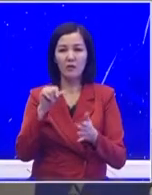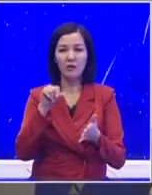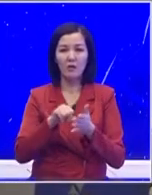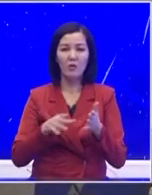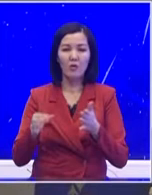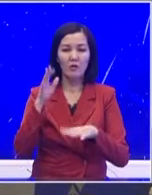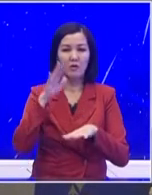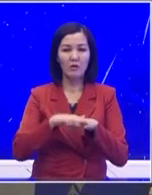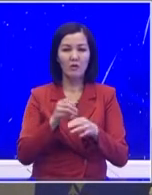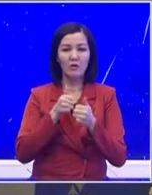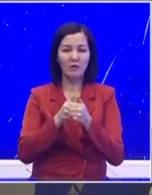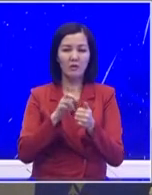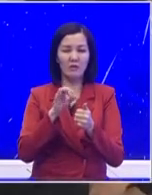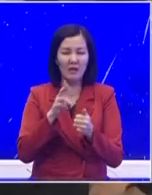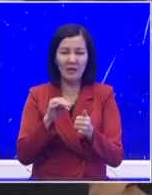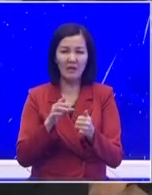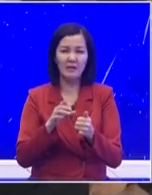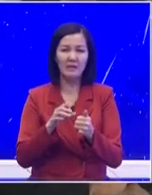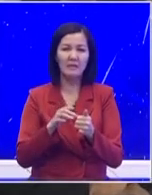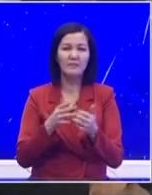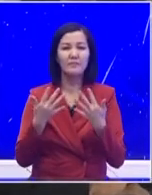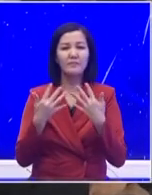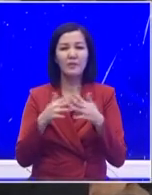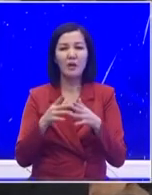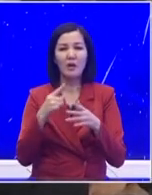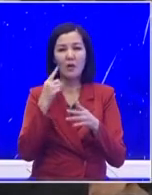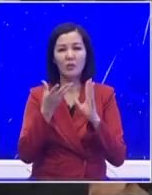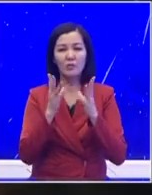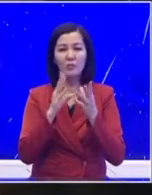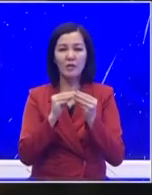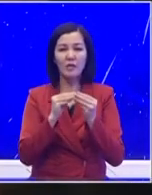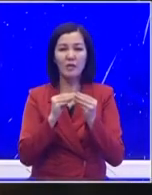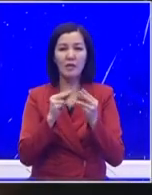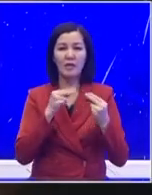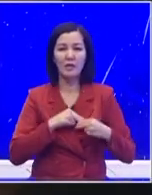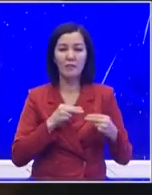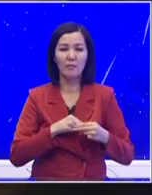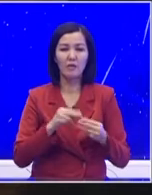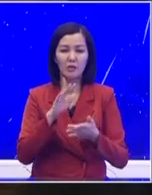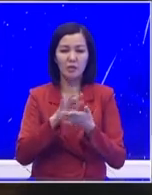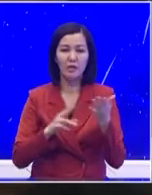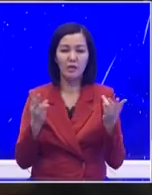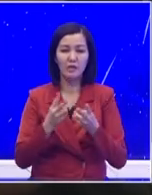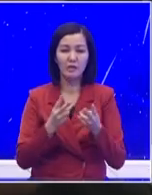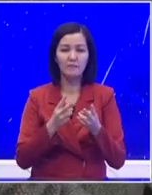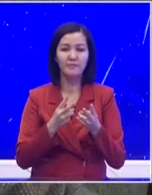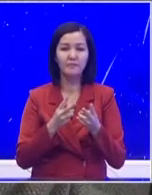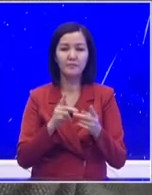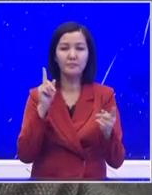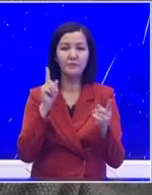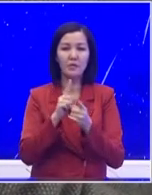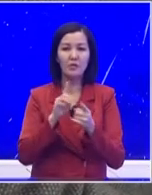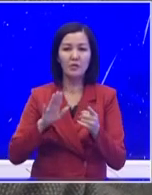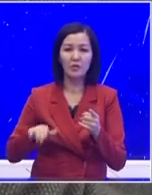әкімінің орынбасары Серікжан Бескемпіров елді ауызбірлікке шақырды. Тынбай тірлік етуге үндеді. Әрі есептік кездесуден шыққан